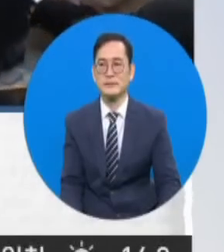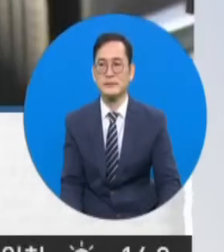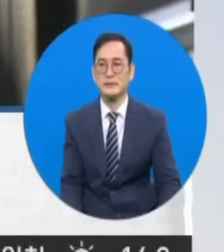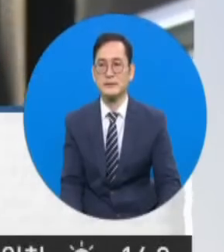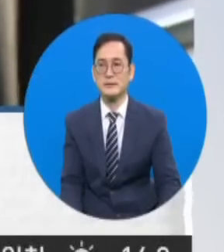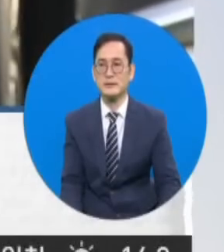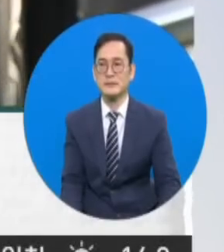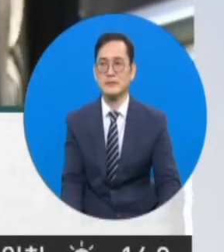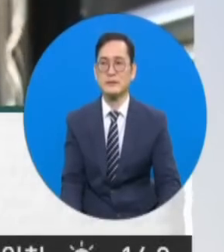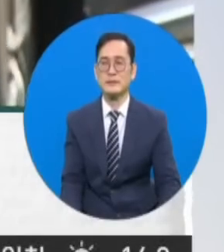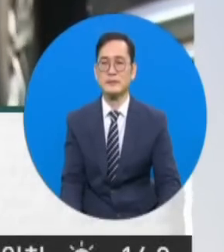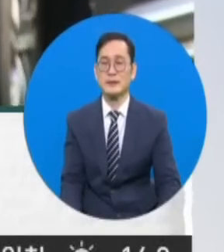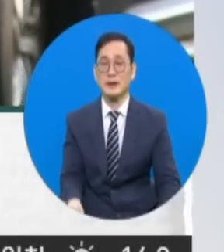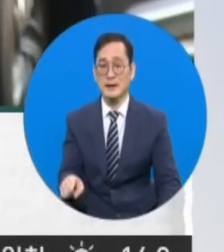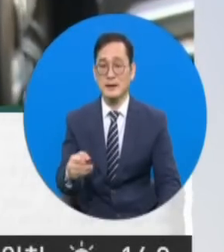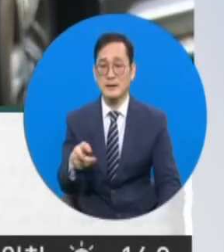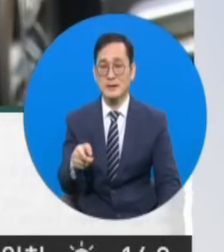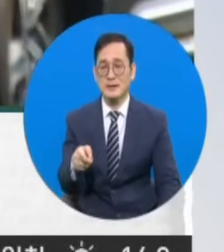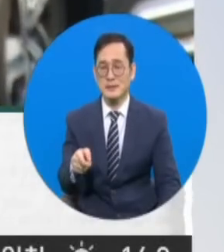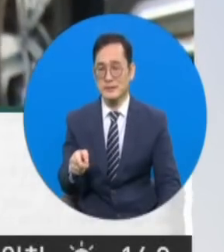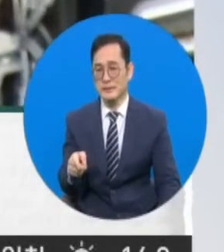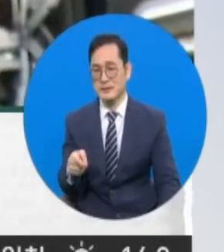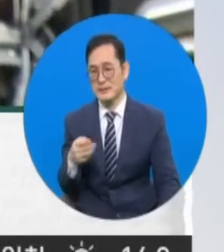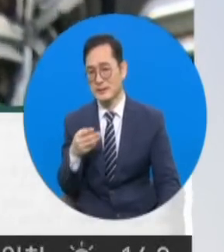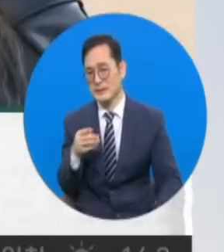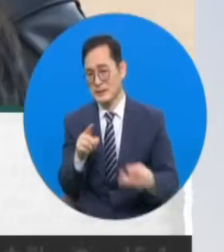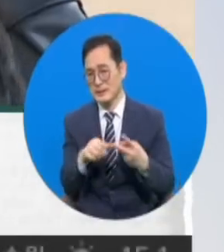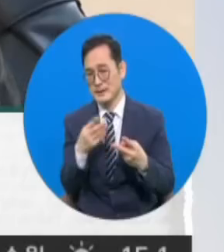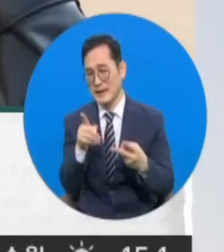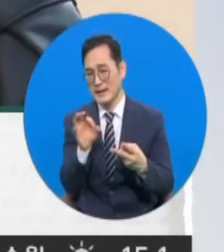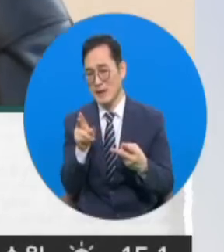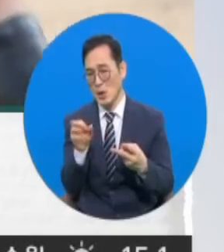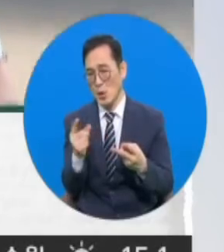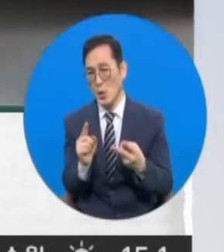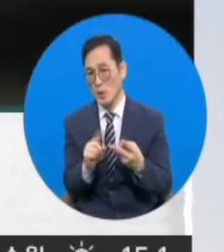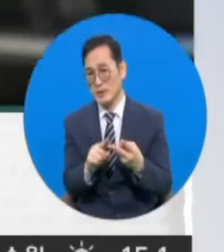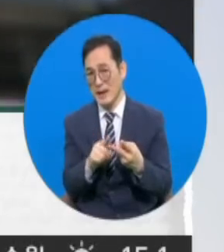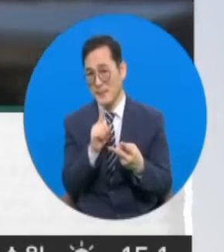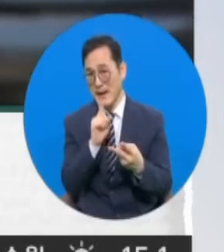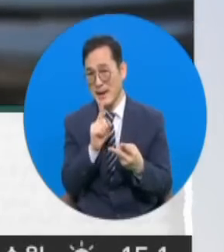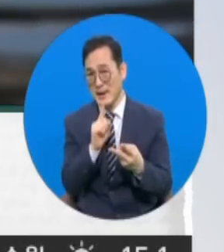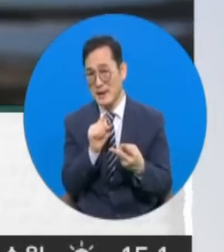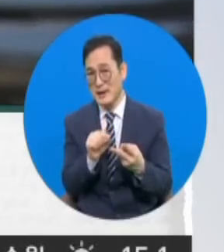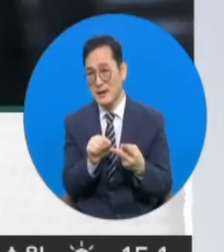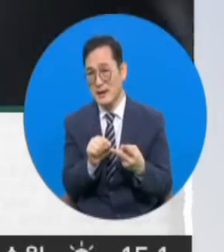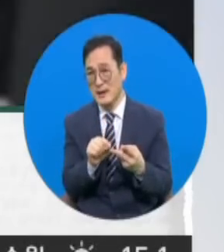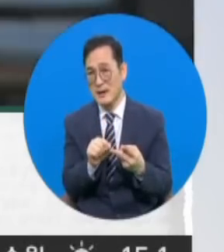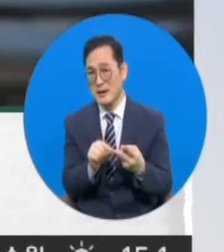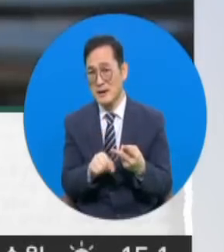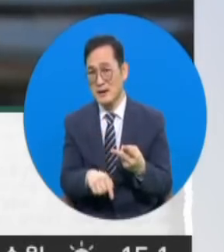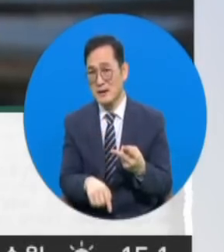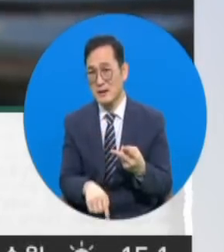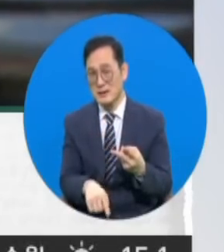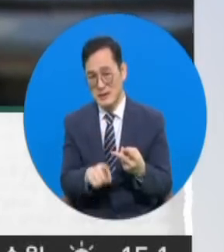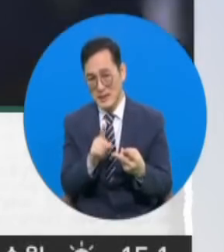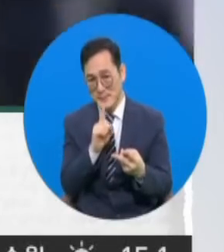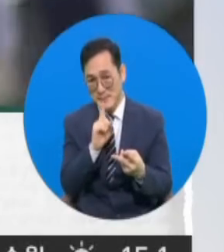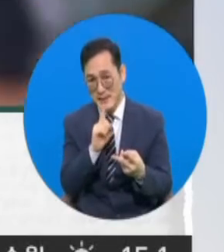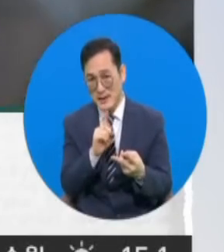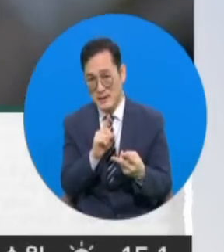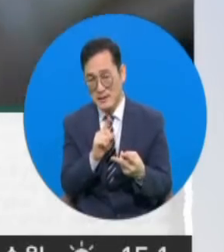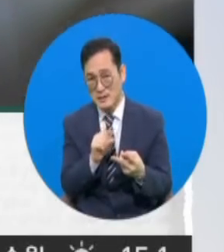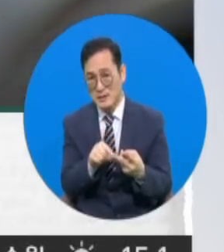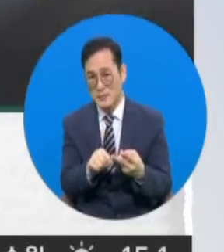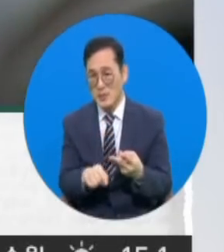어떻게 보면 이제 태영호 의원 같은 경우에 그 발언 내용 자체가 정말 그 사법적으로도 문제가 될 수